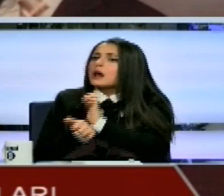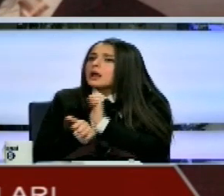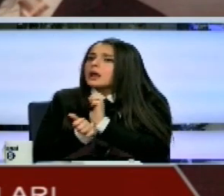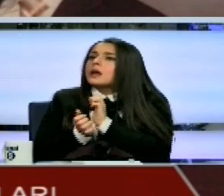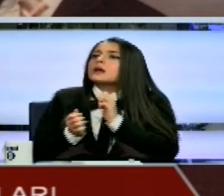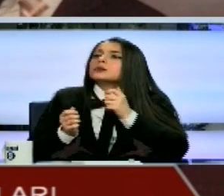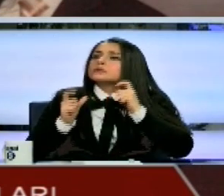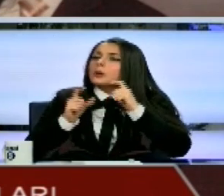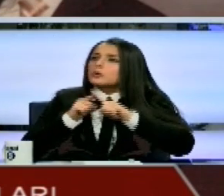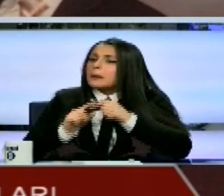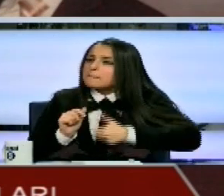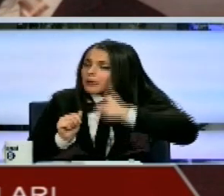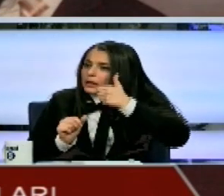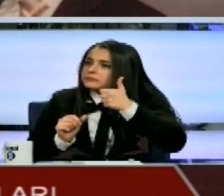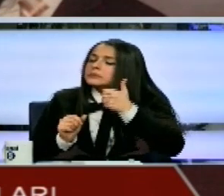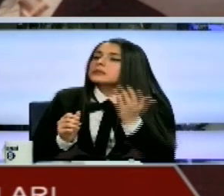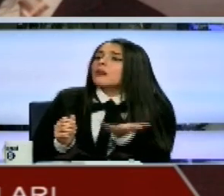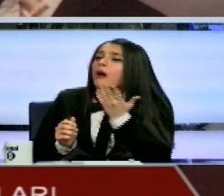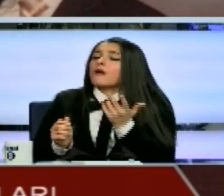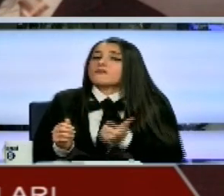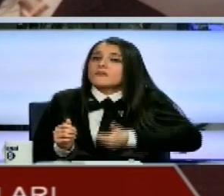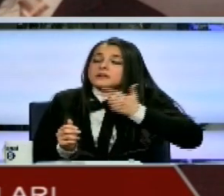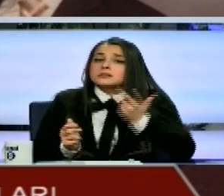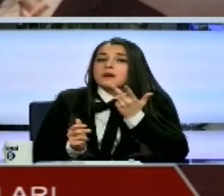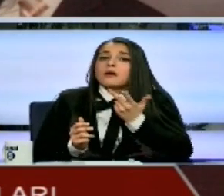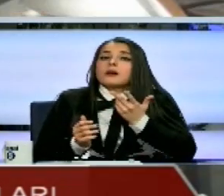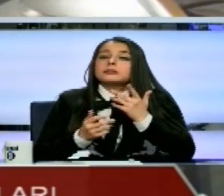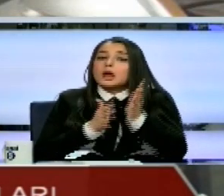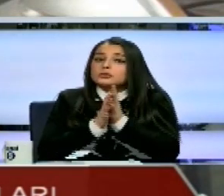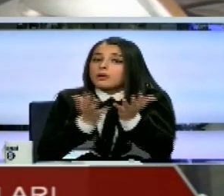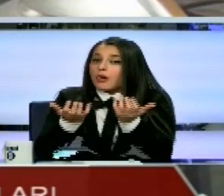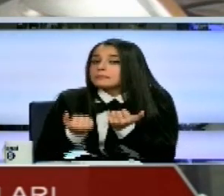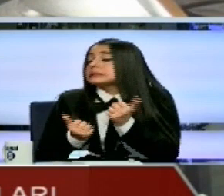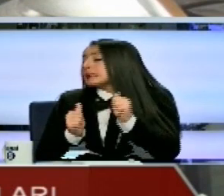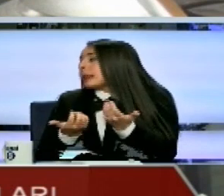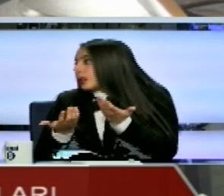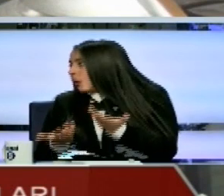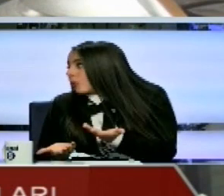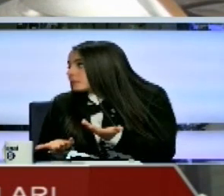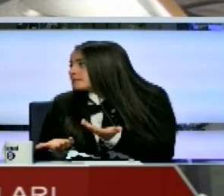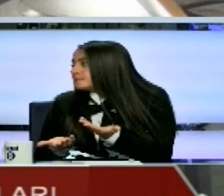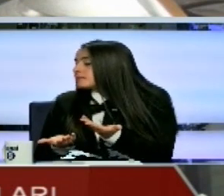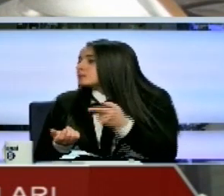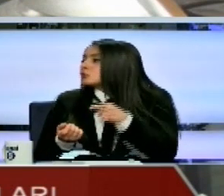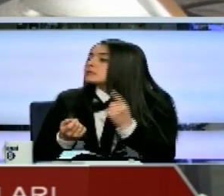Politikalar Bakanlığımızın daha fazla tercüman alması gerekiyor.